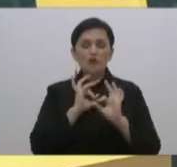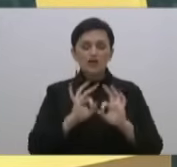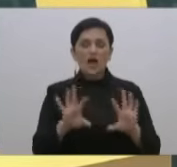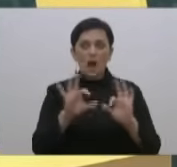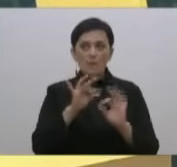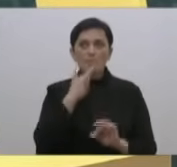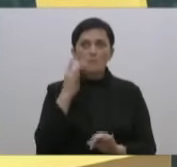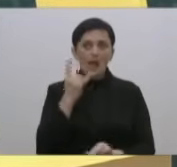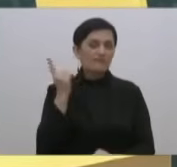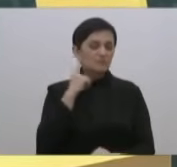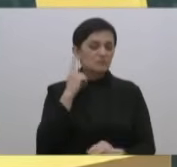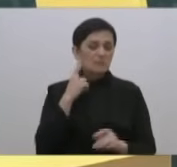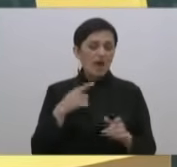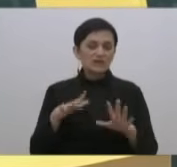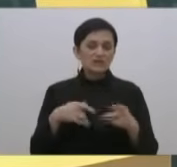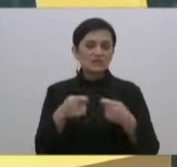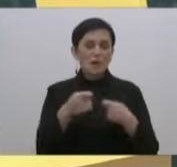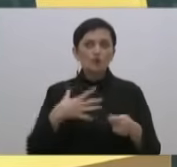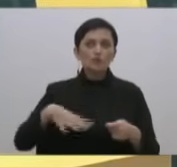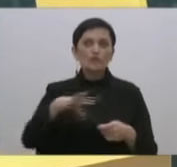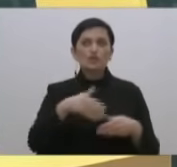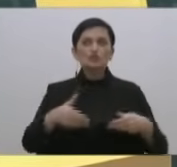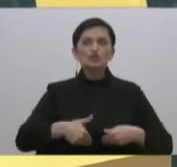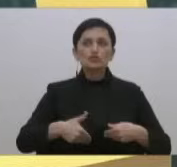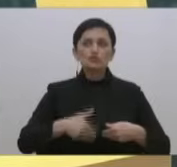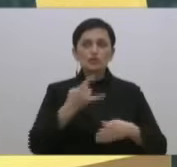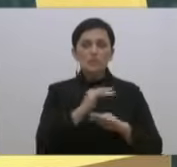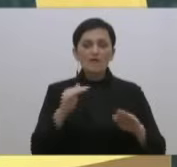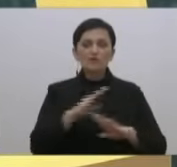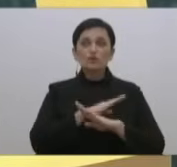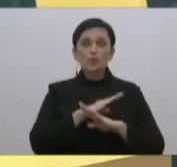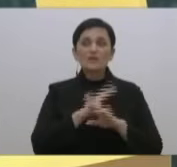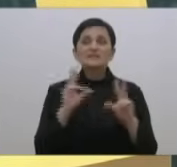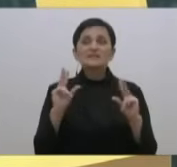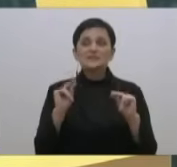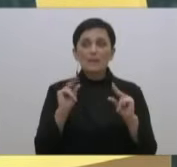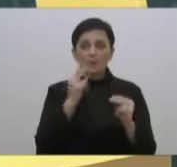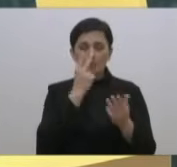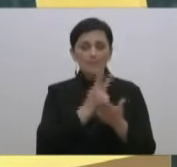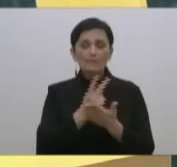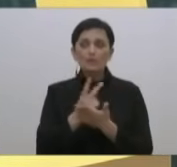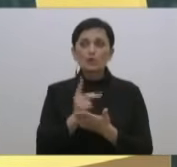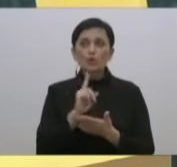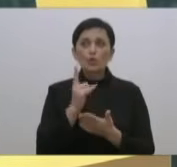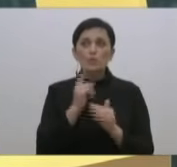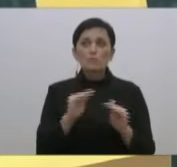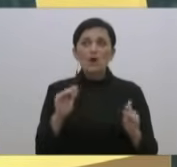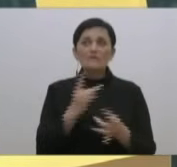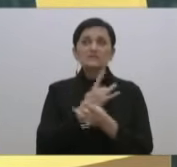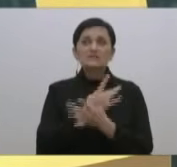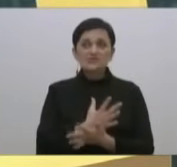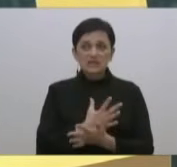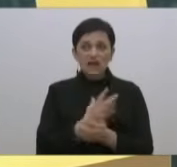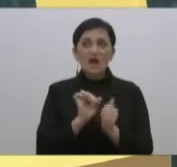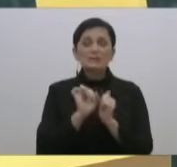და არაერთხელ მსმენია სპეკულაცია, რომ ქვეყანაში შიმშილით ბავშვები იღუპებია. საბედნიეროდ, მიუხედავად იმისა, რომ ბავშვთა სიღარიბე ჯერ